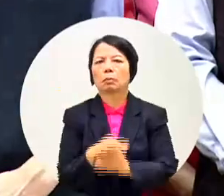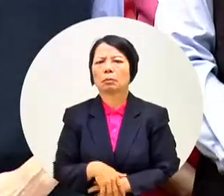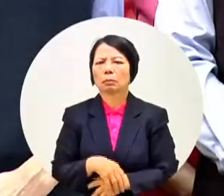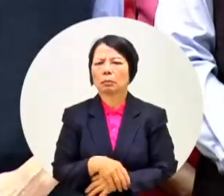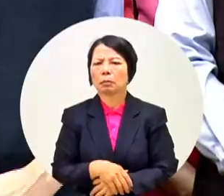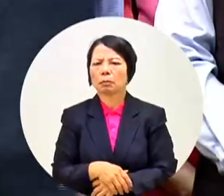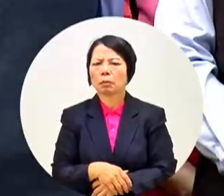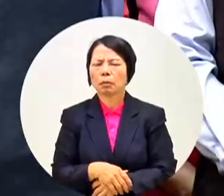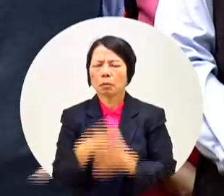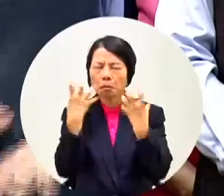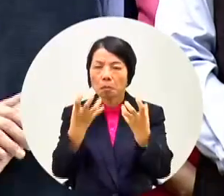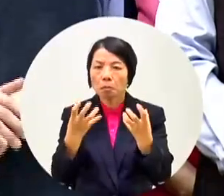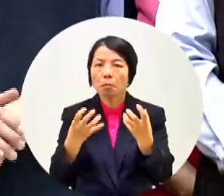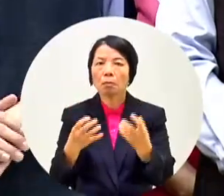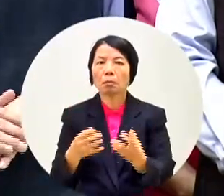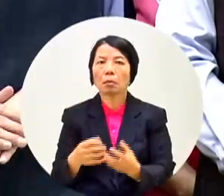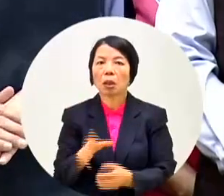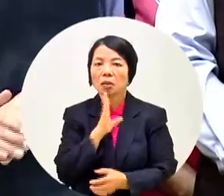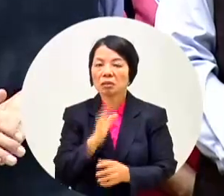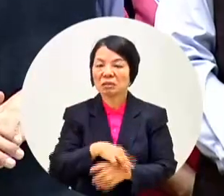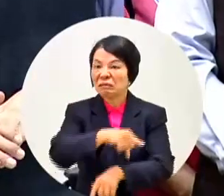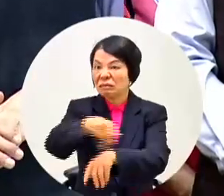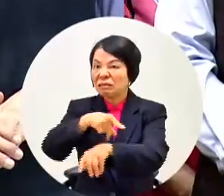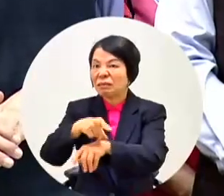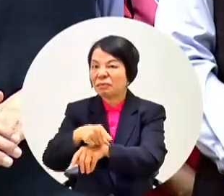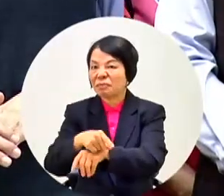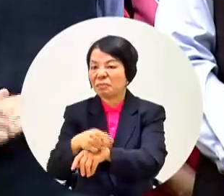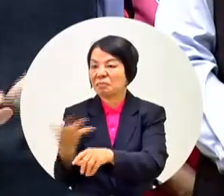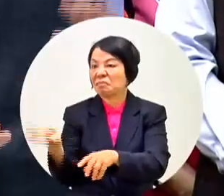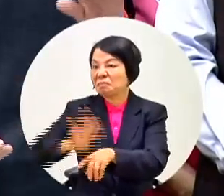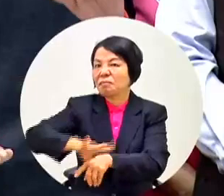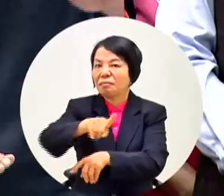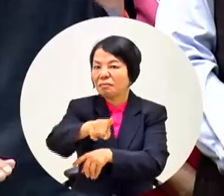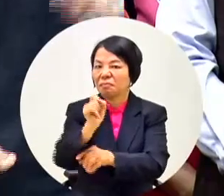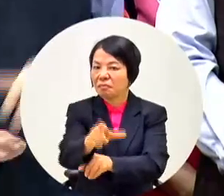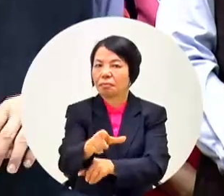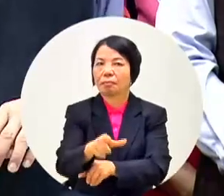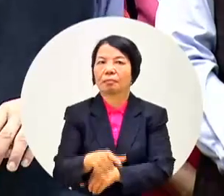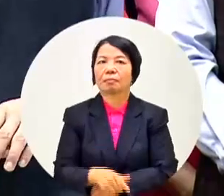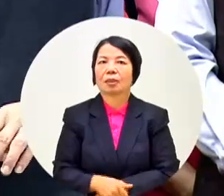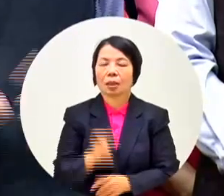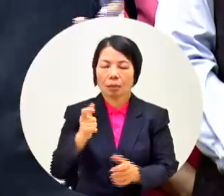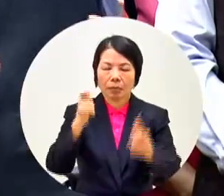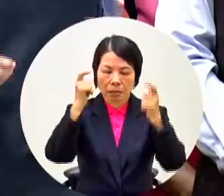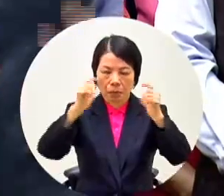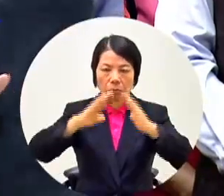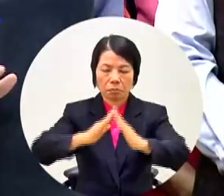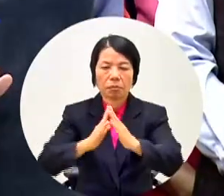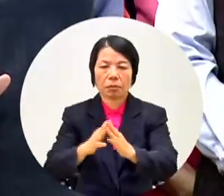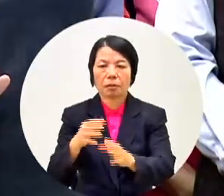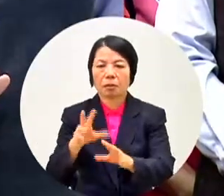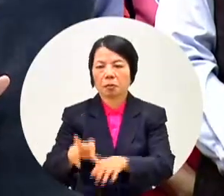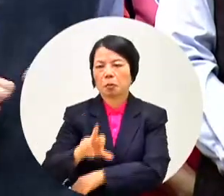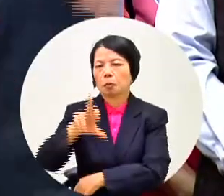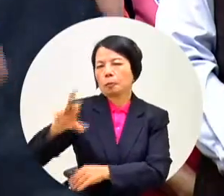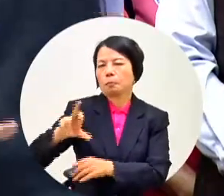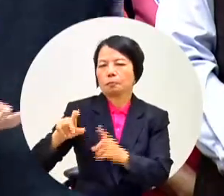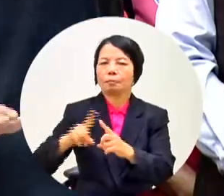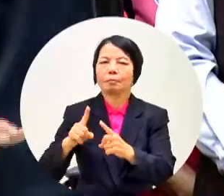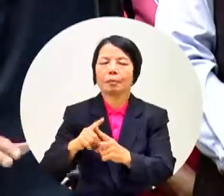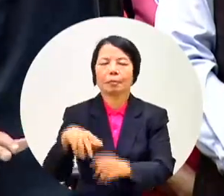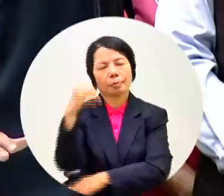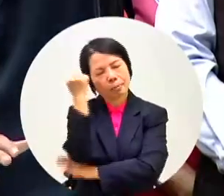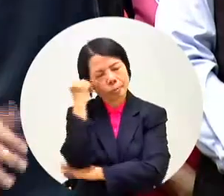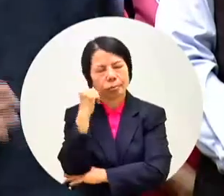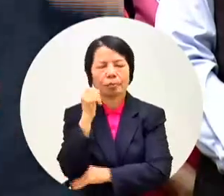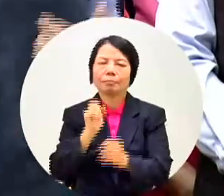这么大。所以我觉得高雄这是巨人睡太久了。所以未来各位议员，我们这个党团，